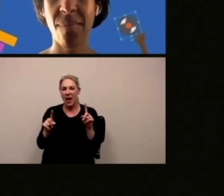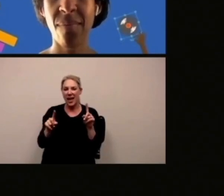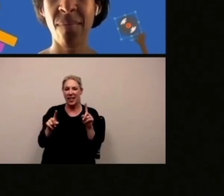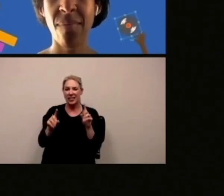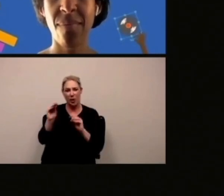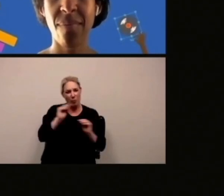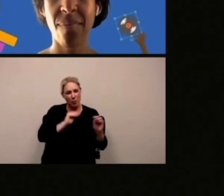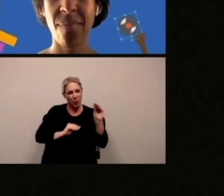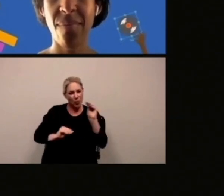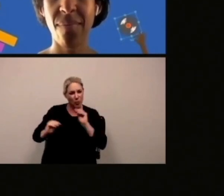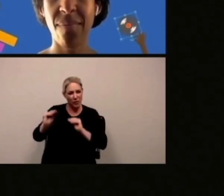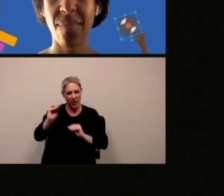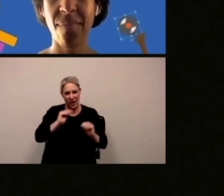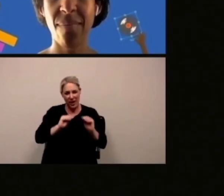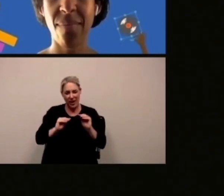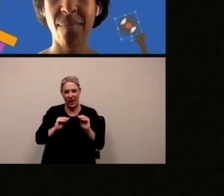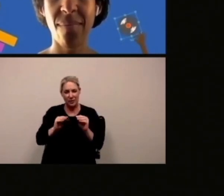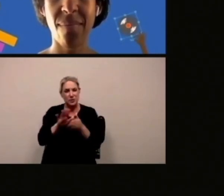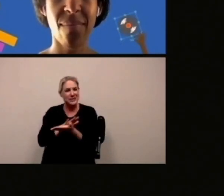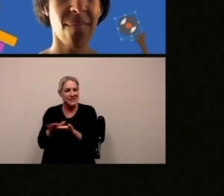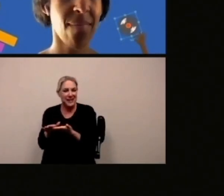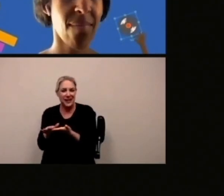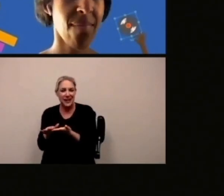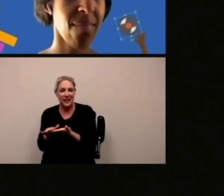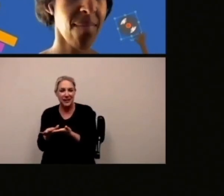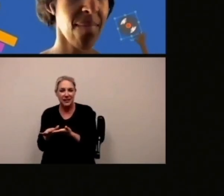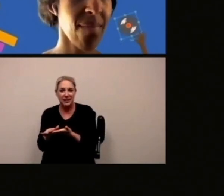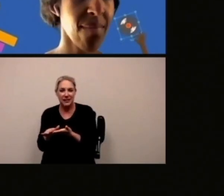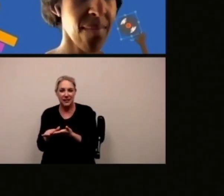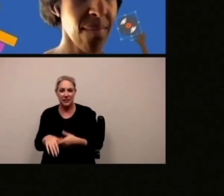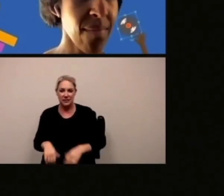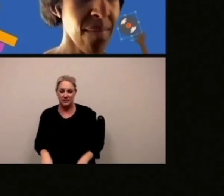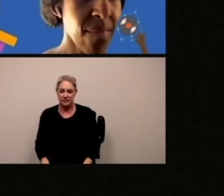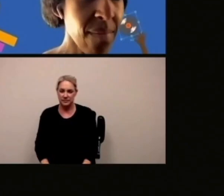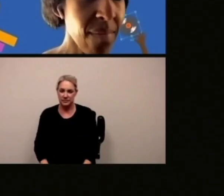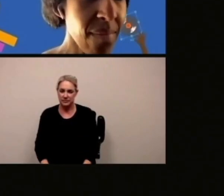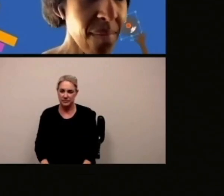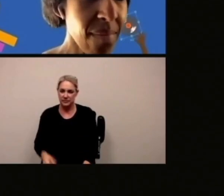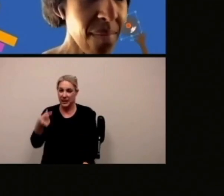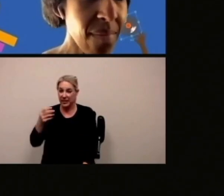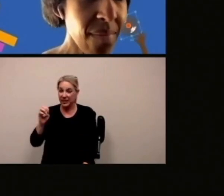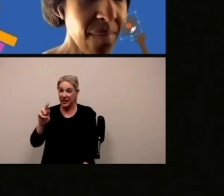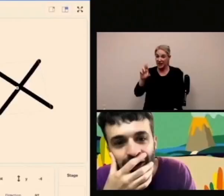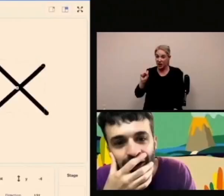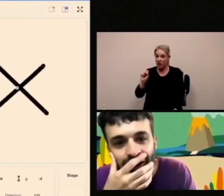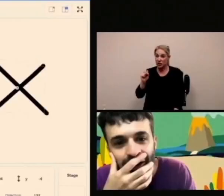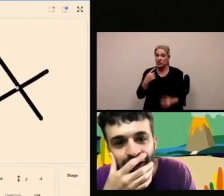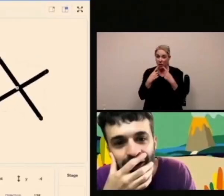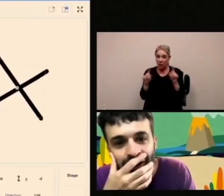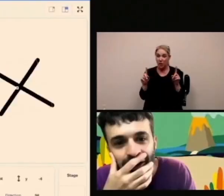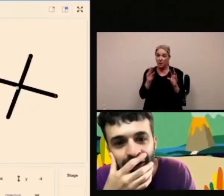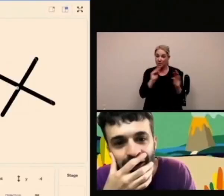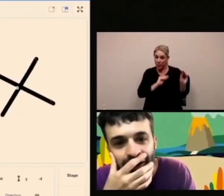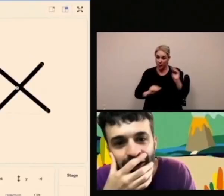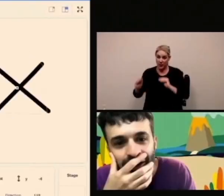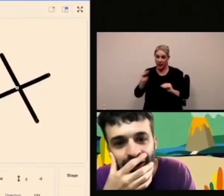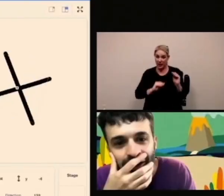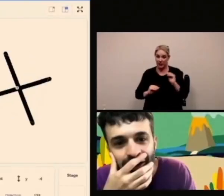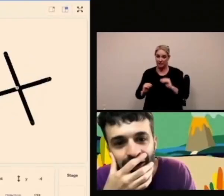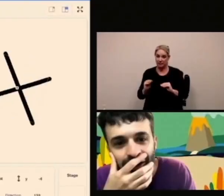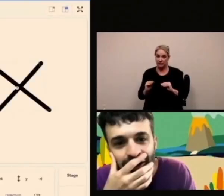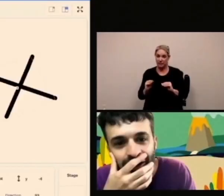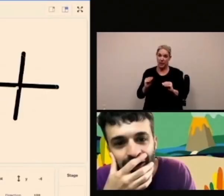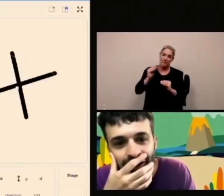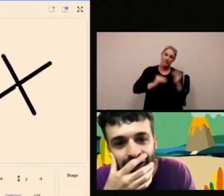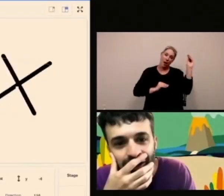sono quasi riuscito che i gears stiano funzionando ma è vero che si muovono mutuamente ciò è molto